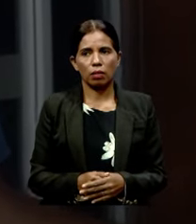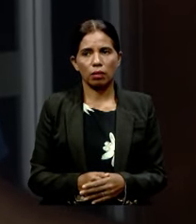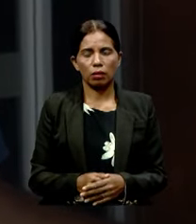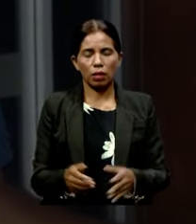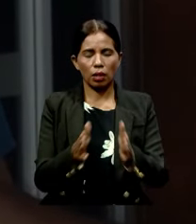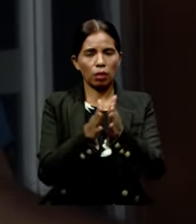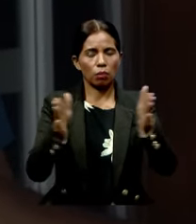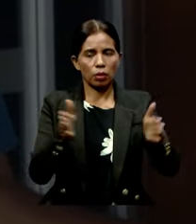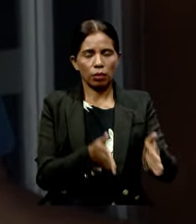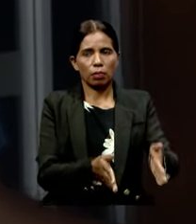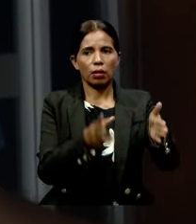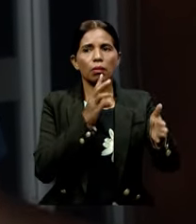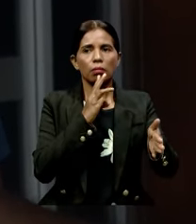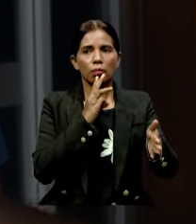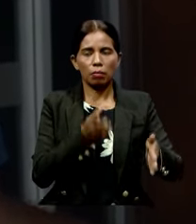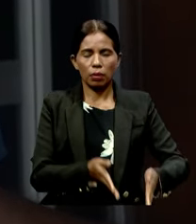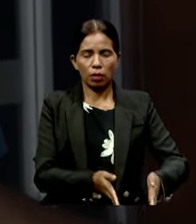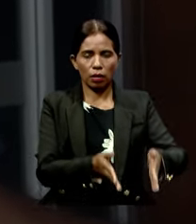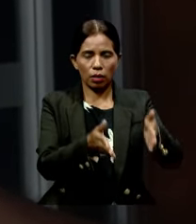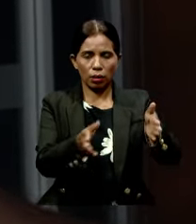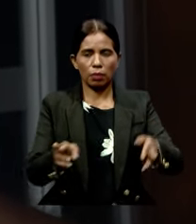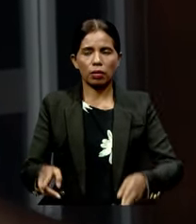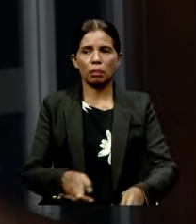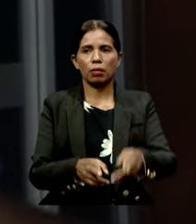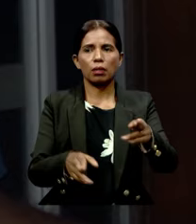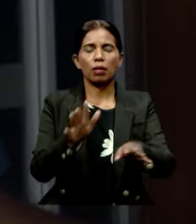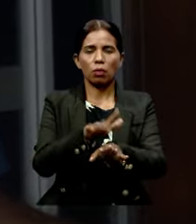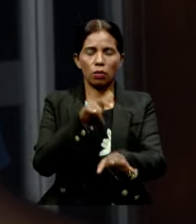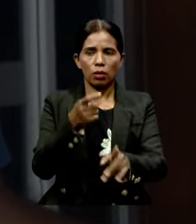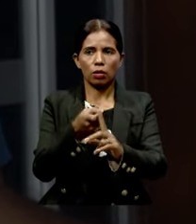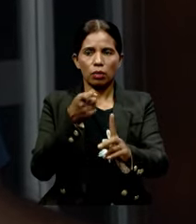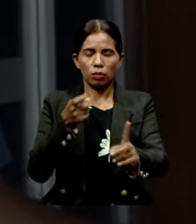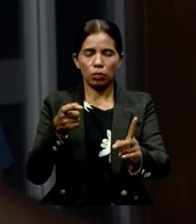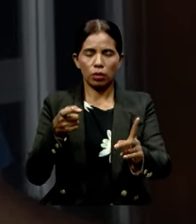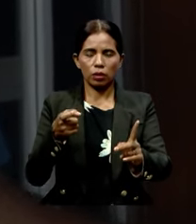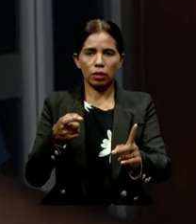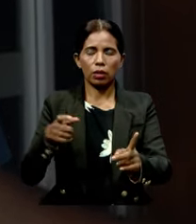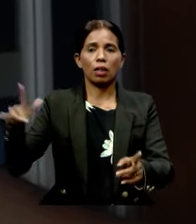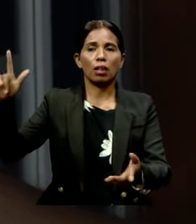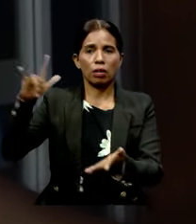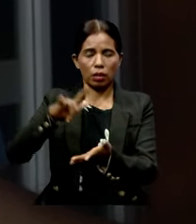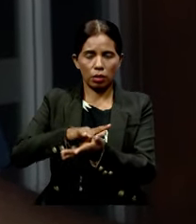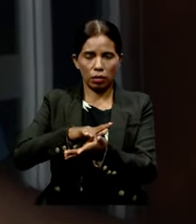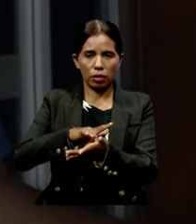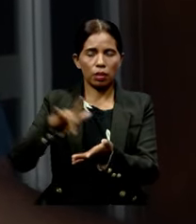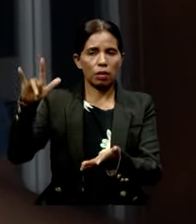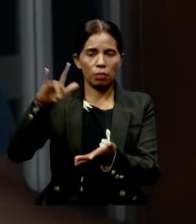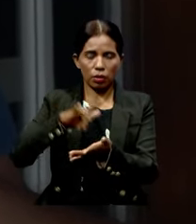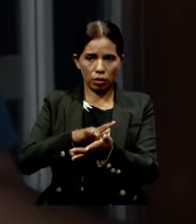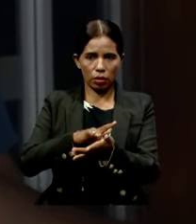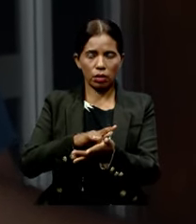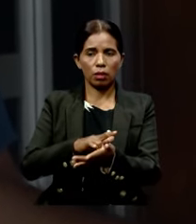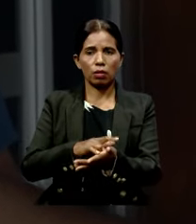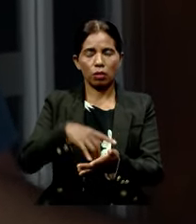luang para BN tengki sulur bahu tu be muatan ane. Tapi nem ni afetan ane usi neba usi bundarat to tama he kon udang buatan sini tama mai he